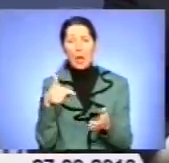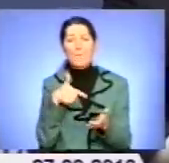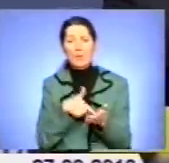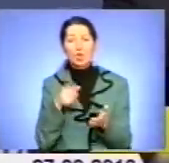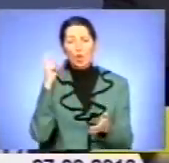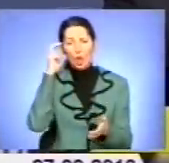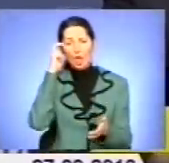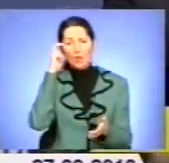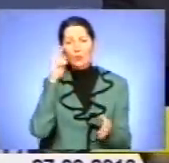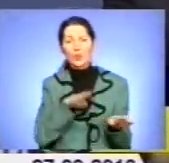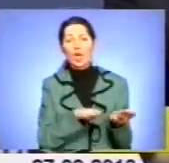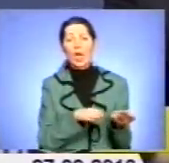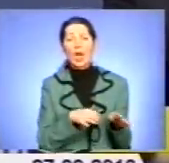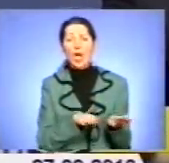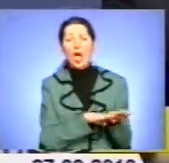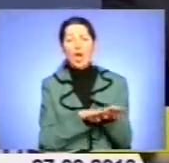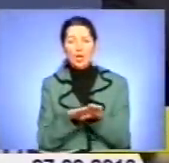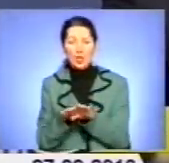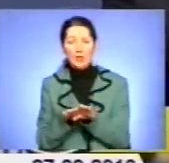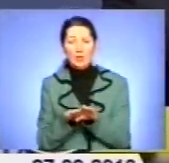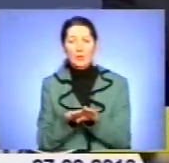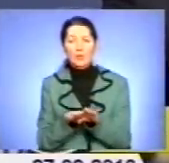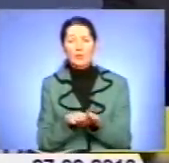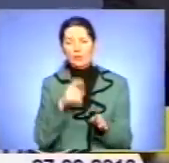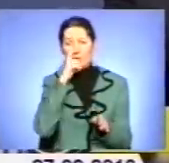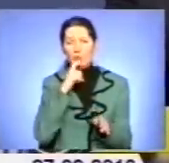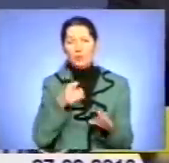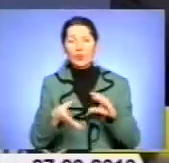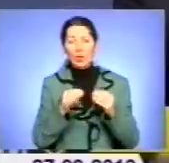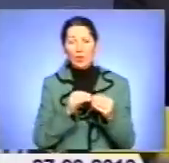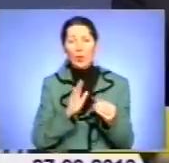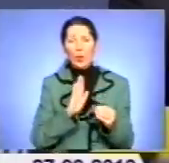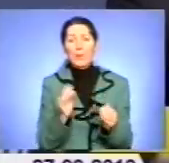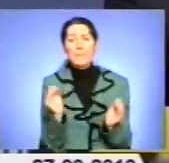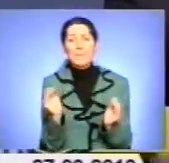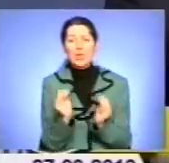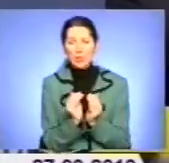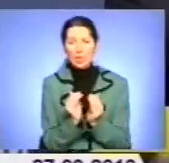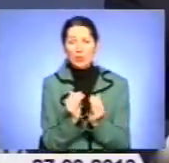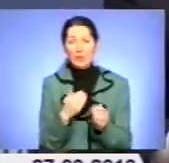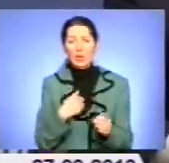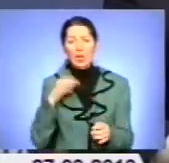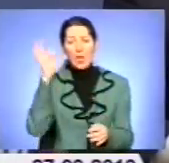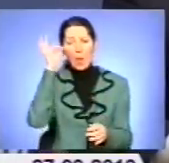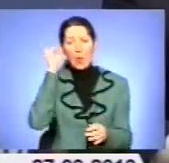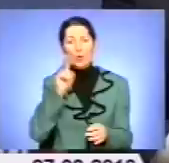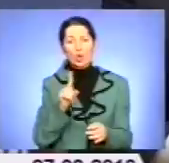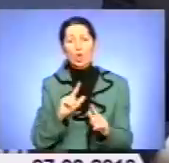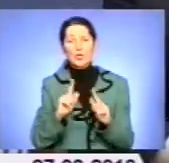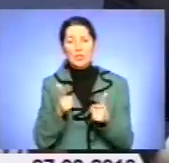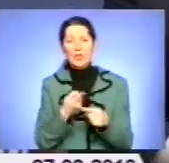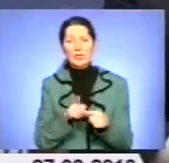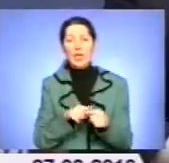наслідків, можливих, я підчеркую, паводкової ситуації буде мінімізований. Я напомню, что согласно этого